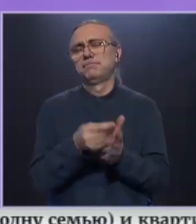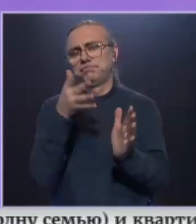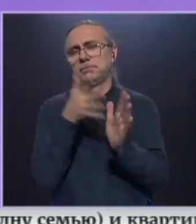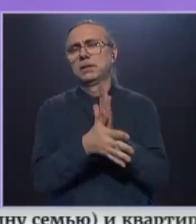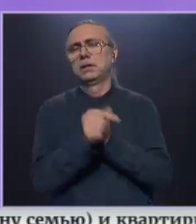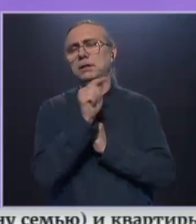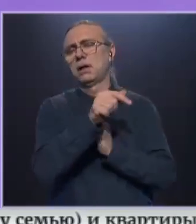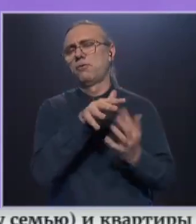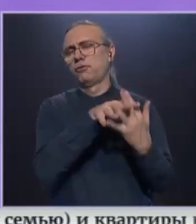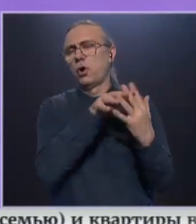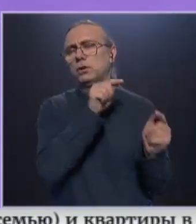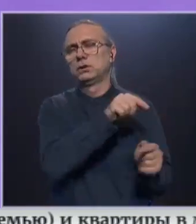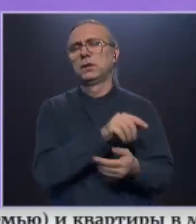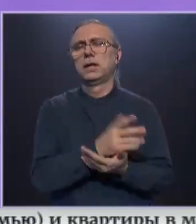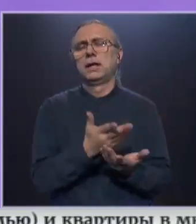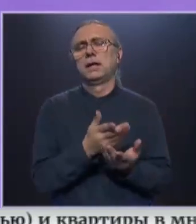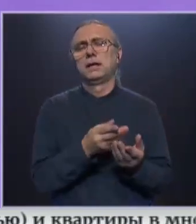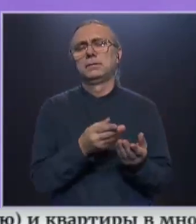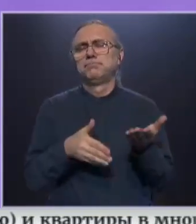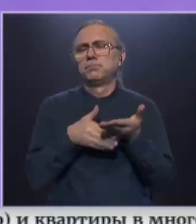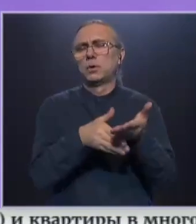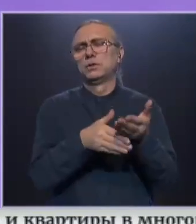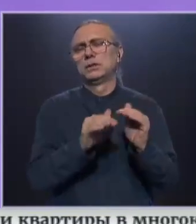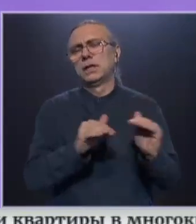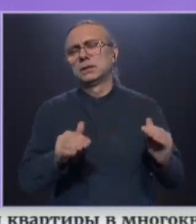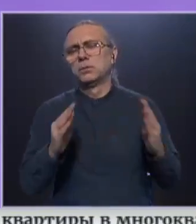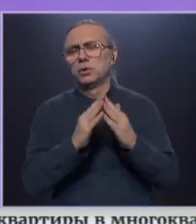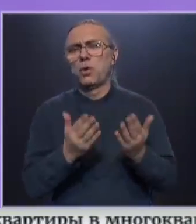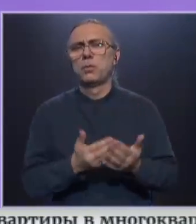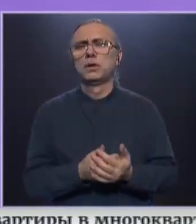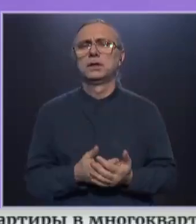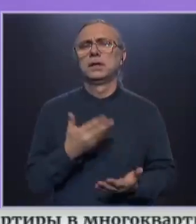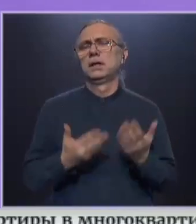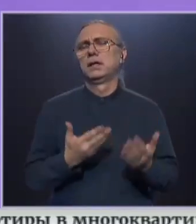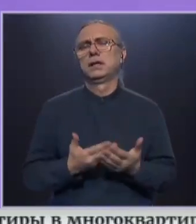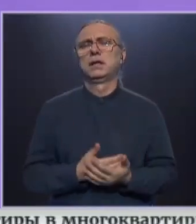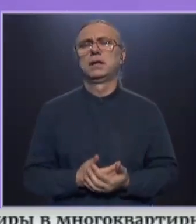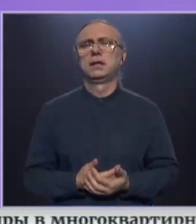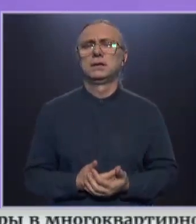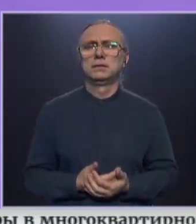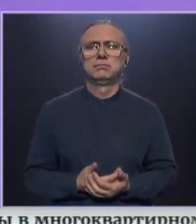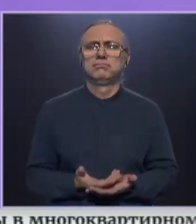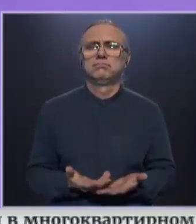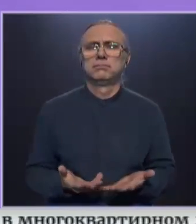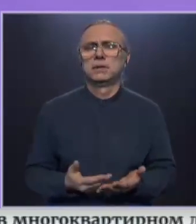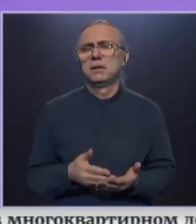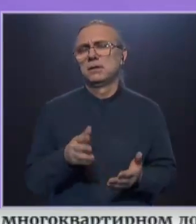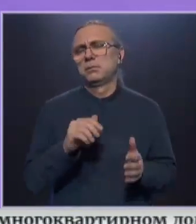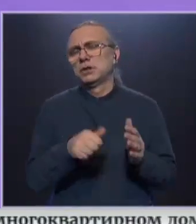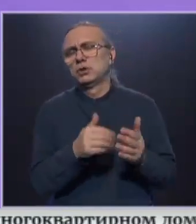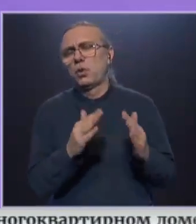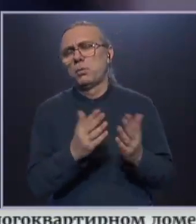в детский дом, как это вот предлагалось там всегда. Или вот моя любимая, излюбленная тема, там бездомным